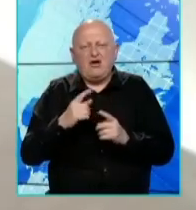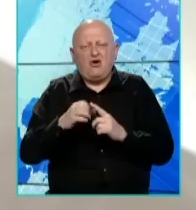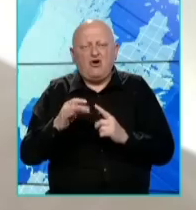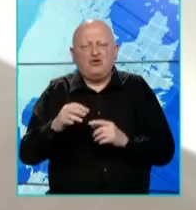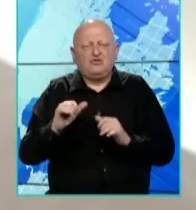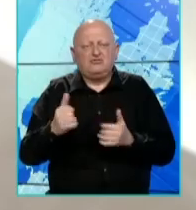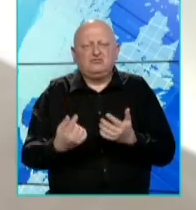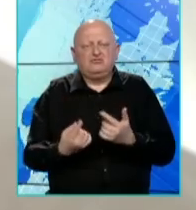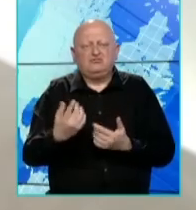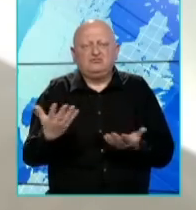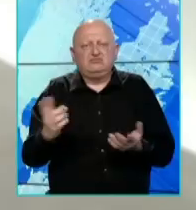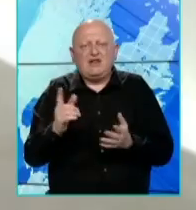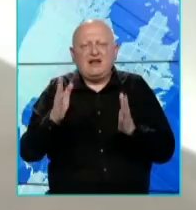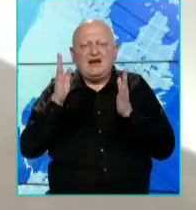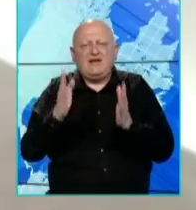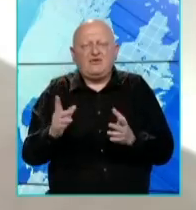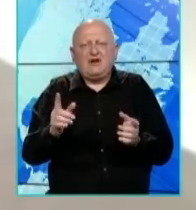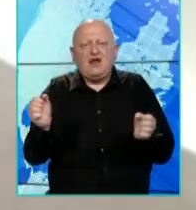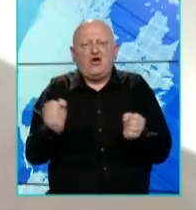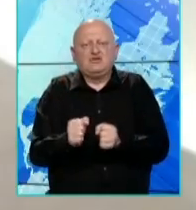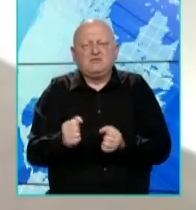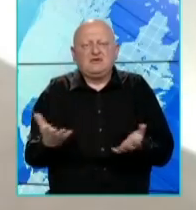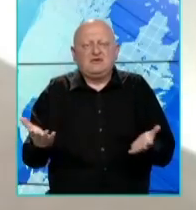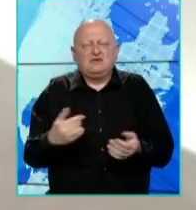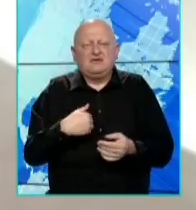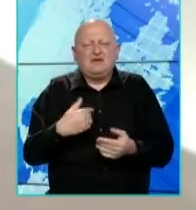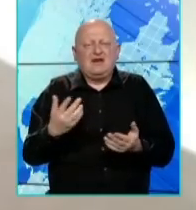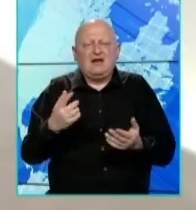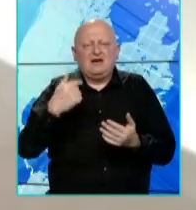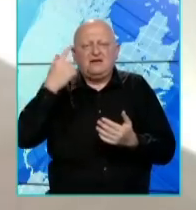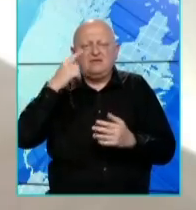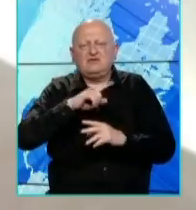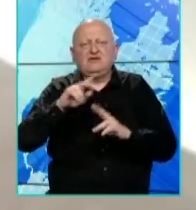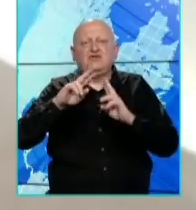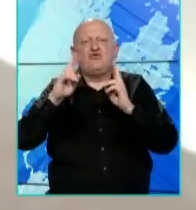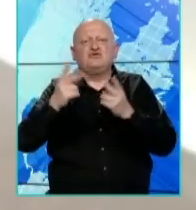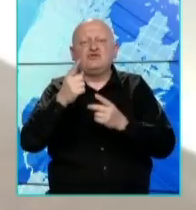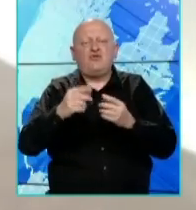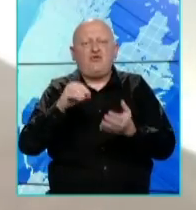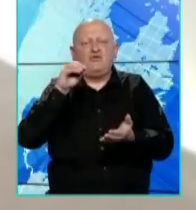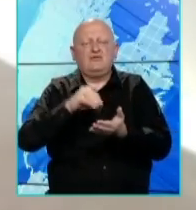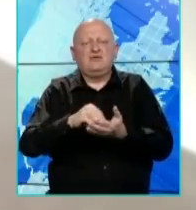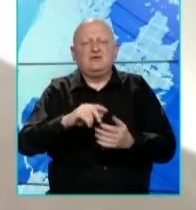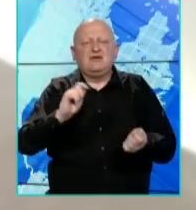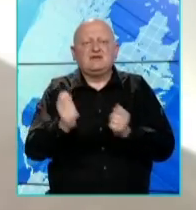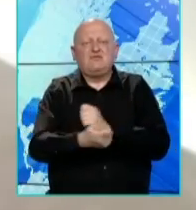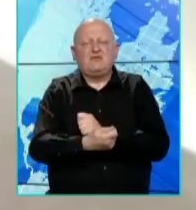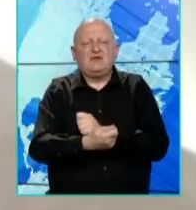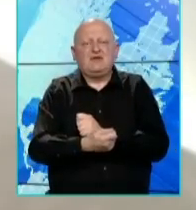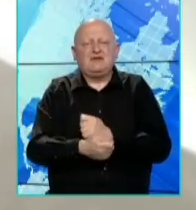je nešto pa nevjerovatno, neozbiljno. Ja mislim da nigdje u svijetu se ovo nije zabilježilo, da smo